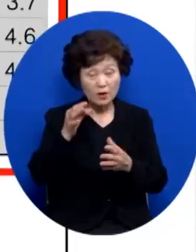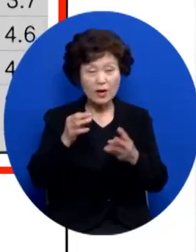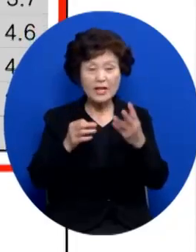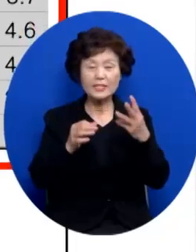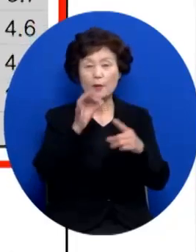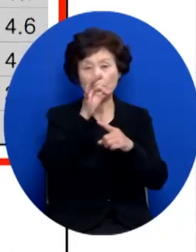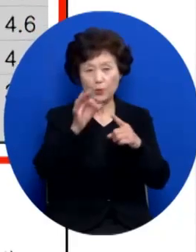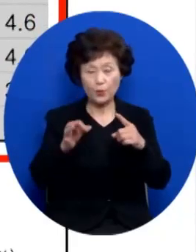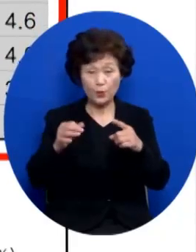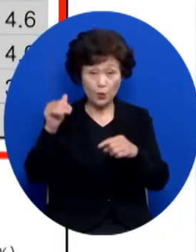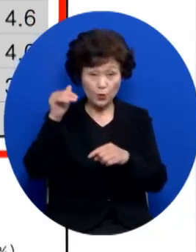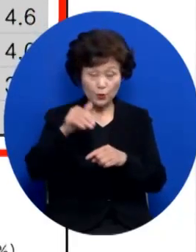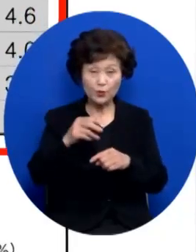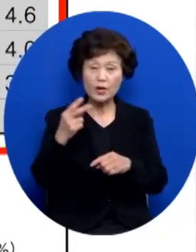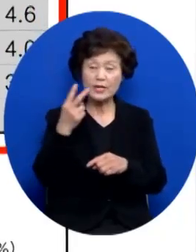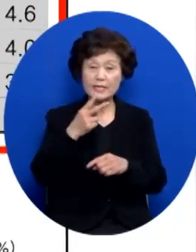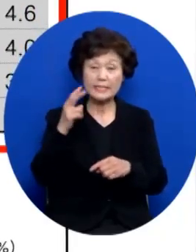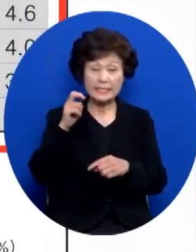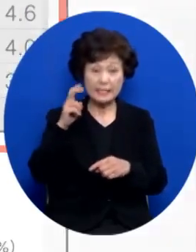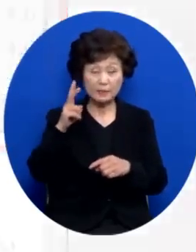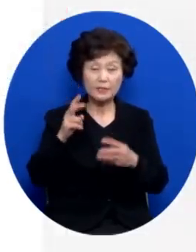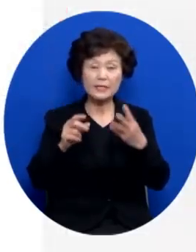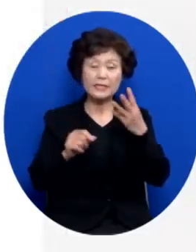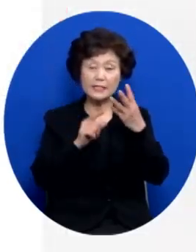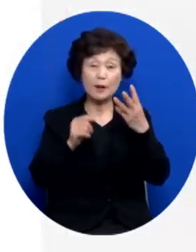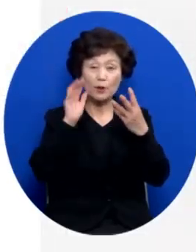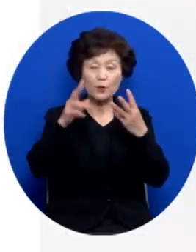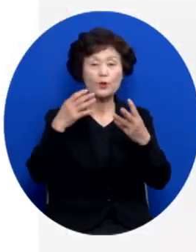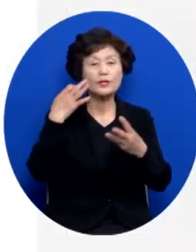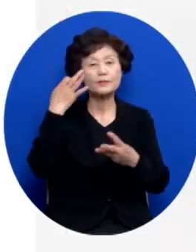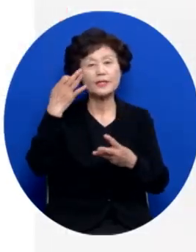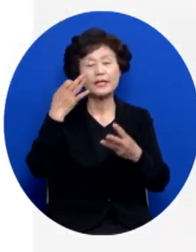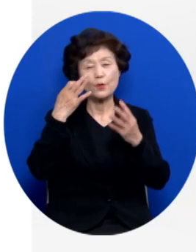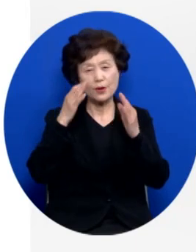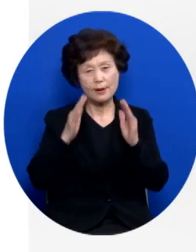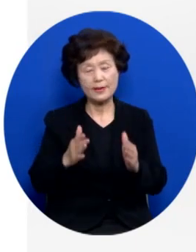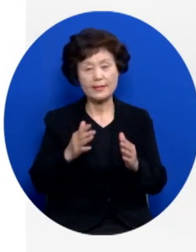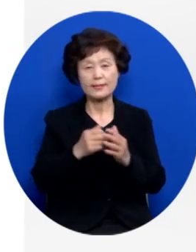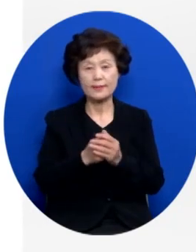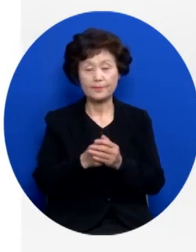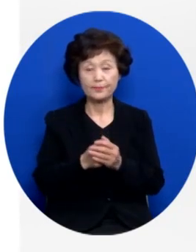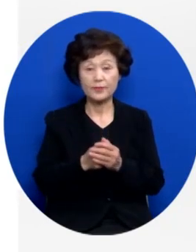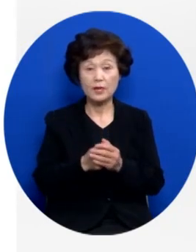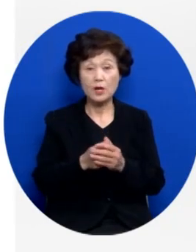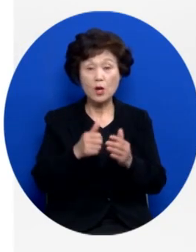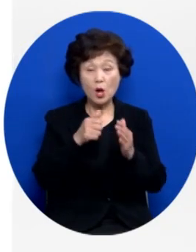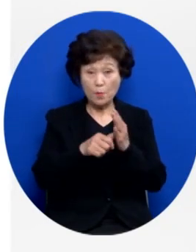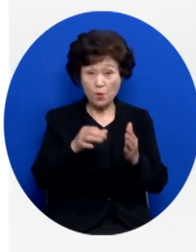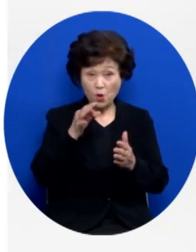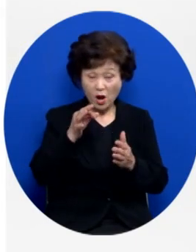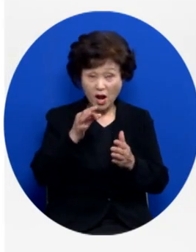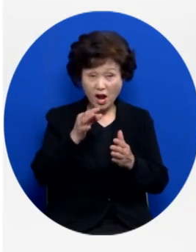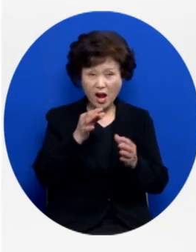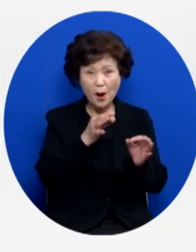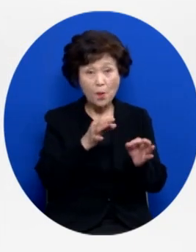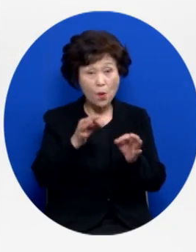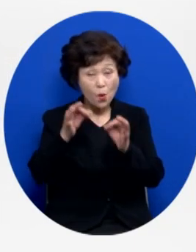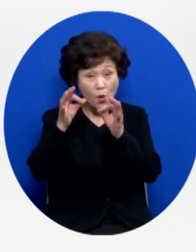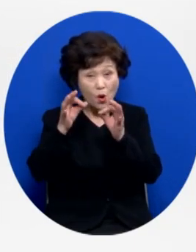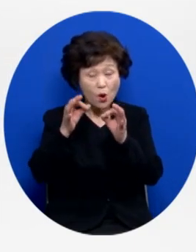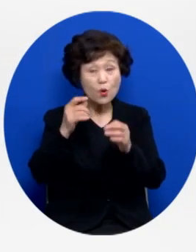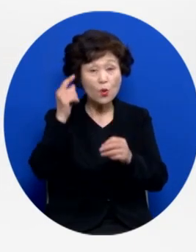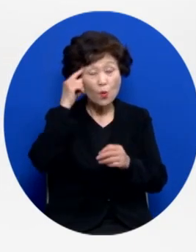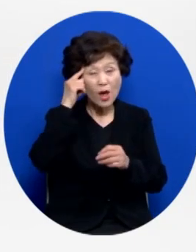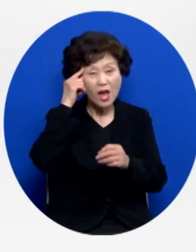떨어진 건 2022년 3월 이후 14개월 만입니다. 통계청은 물가 상승을 이끌어온 석유류 가격이